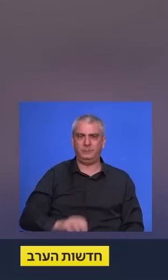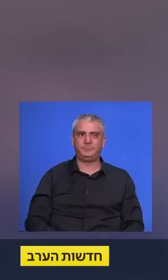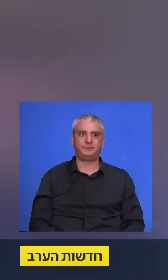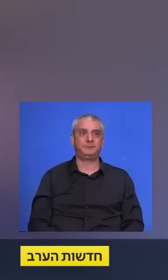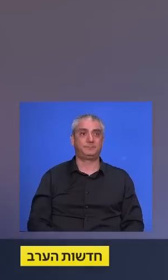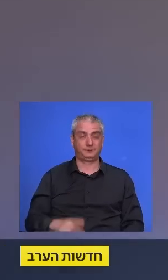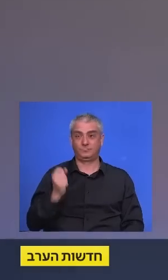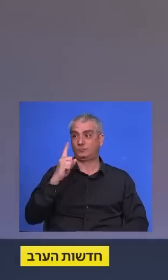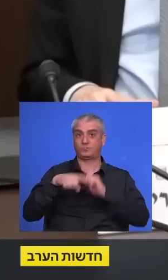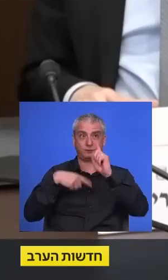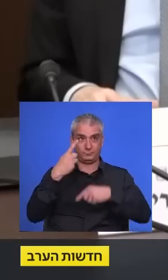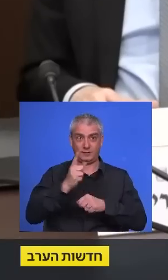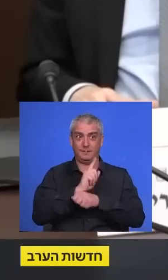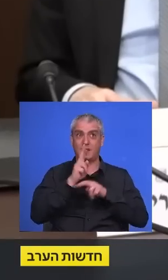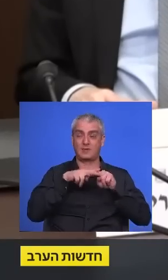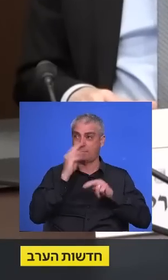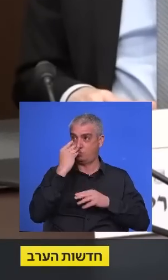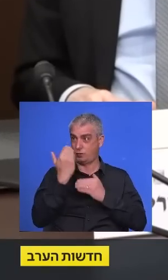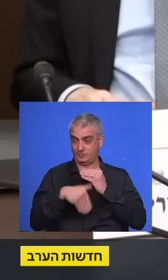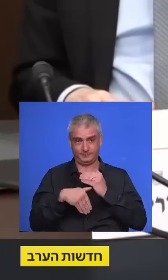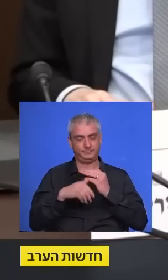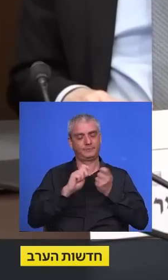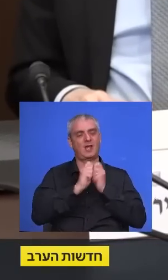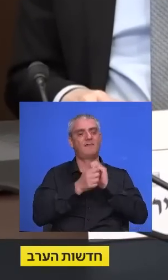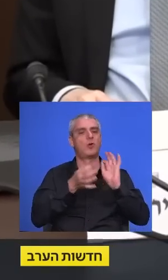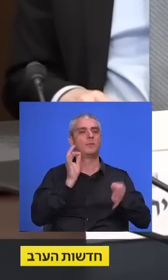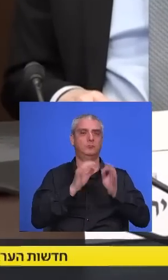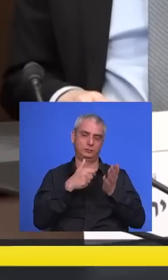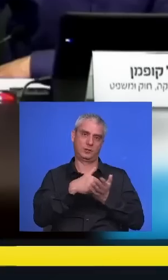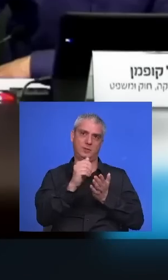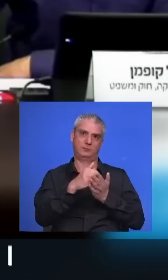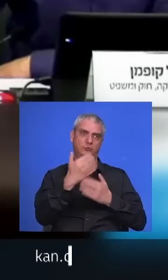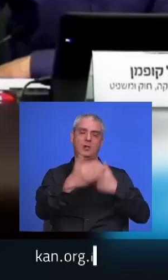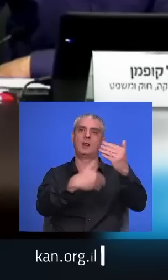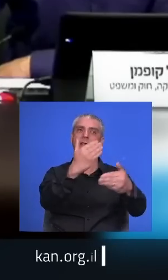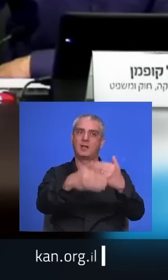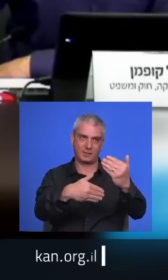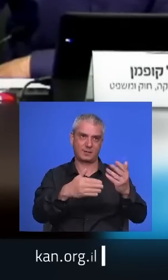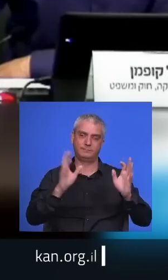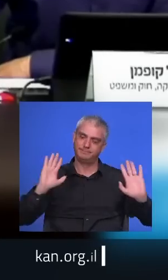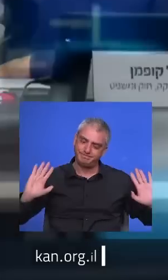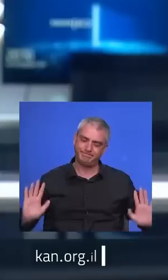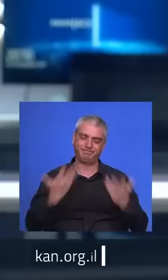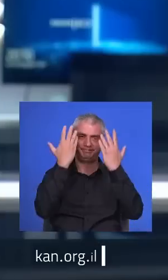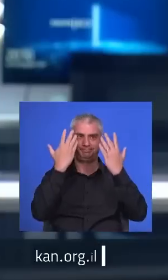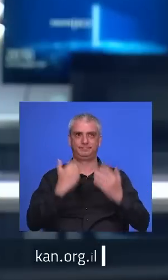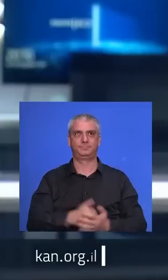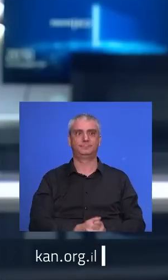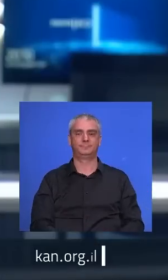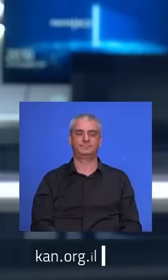שבשבוע הבא, מיד אחרי פורים, הרפורמה המשפטית תמשיך להתקדם במלוא המרץ. אין להם